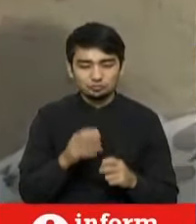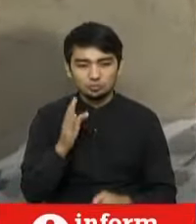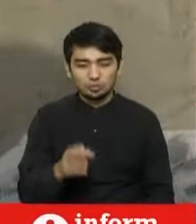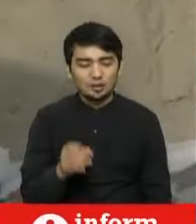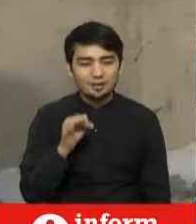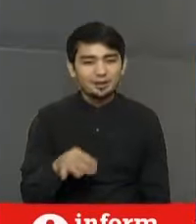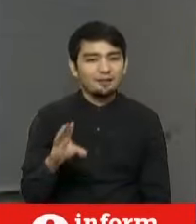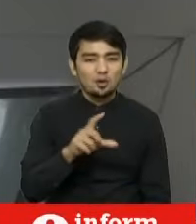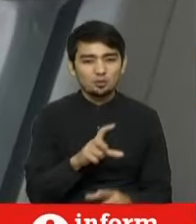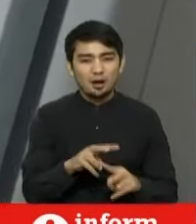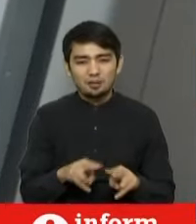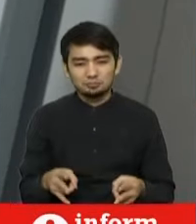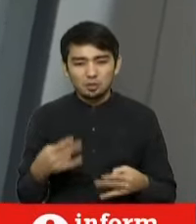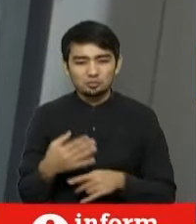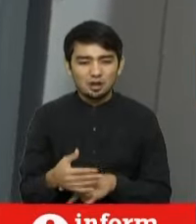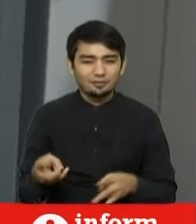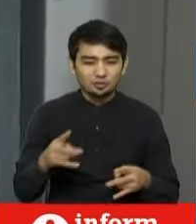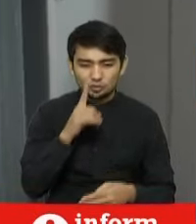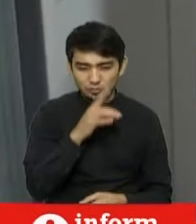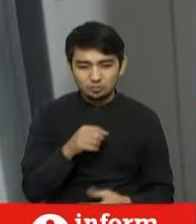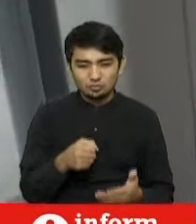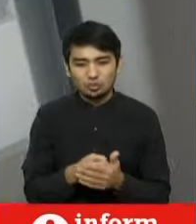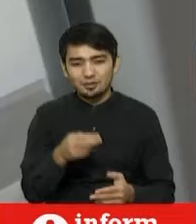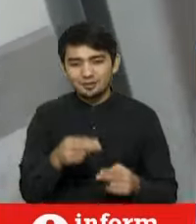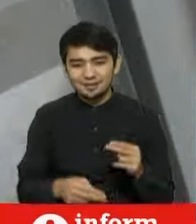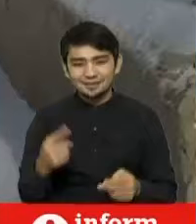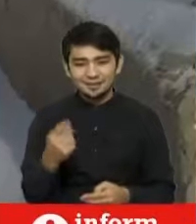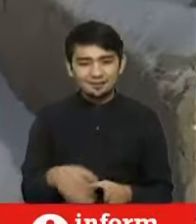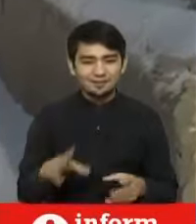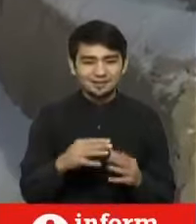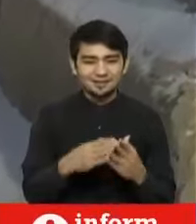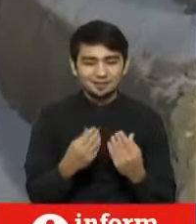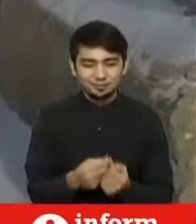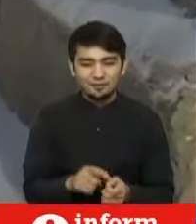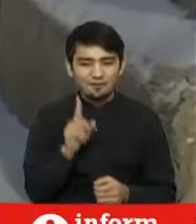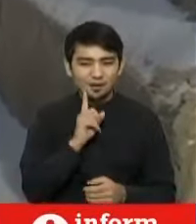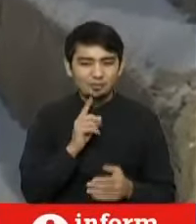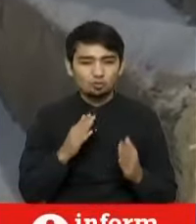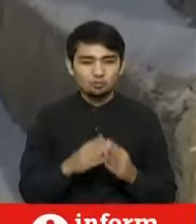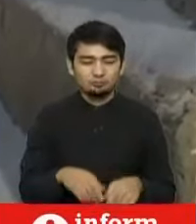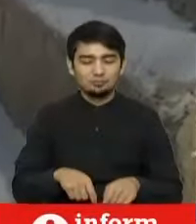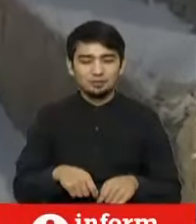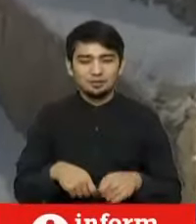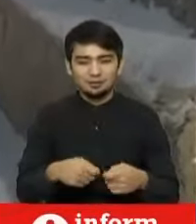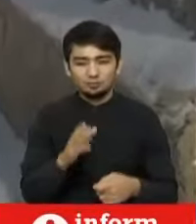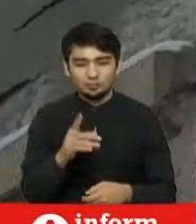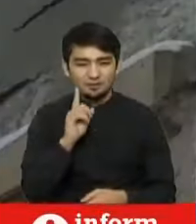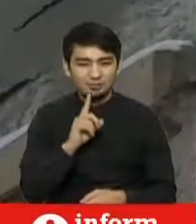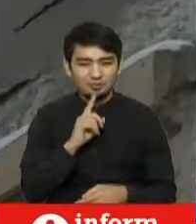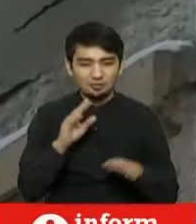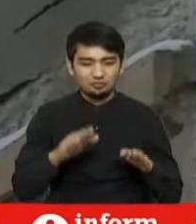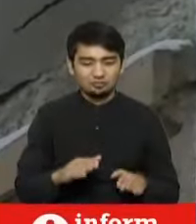стат вложени неделе обещают поселить все семьи во временное жильё рги Жана бекова инфорум бюро